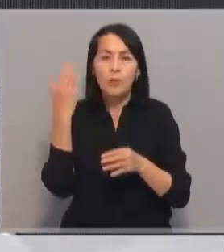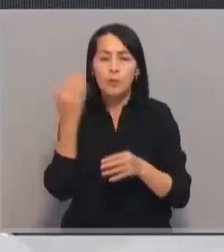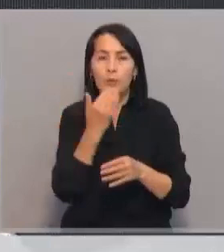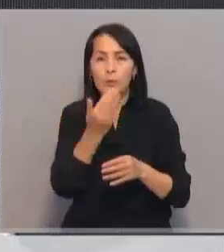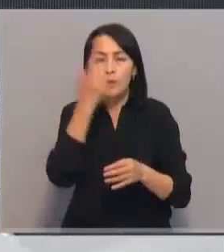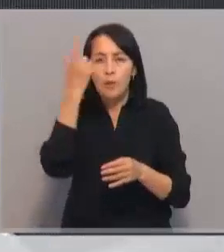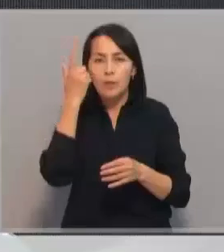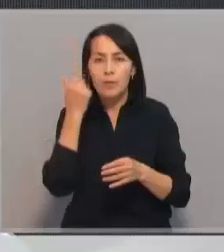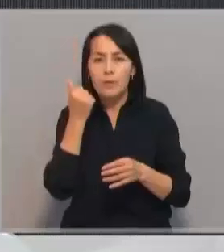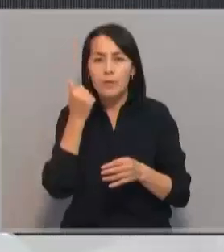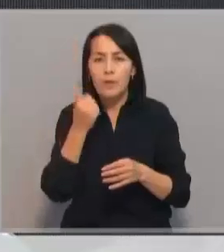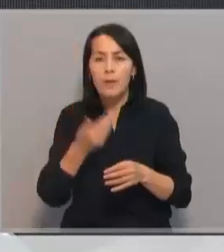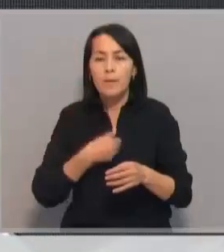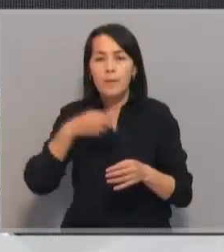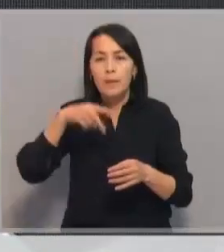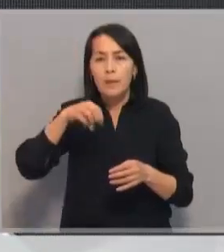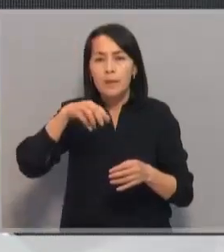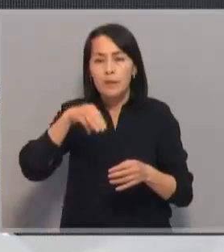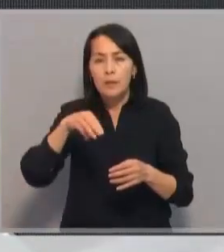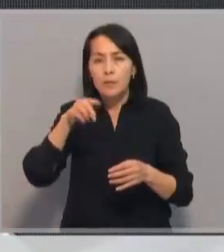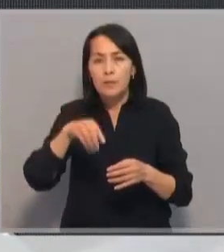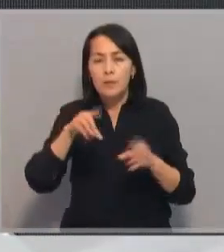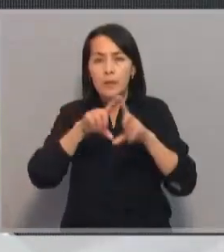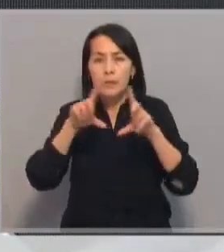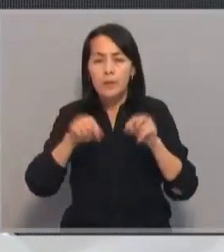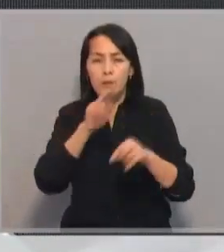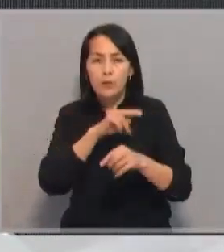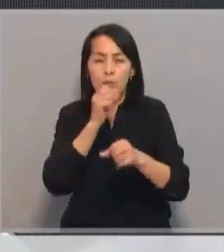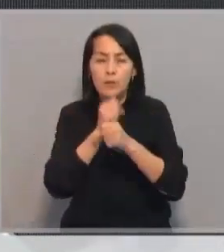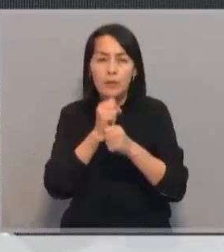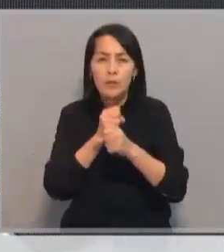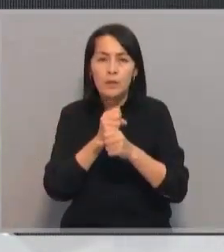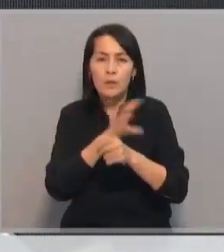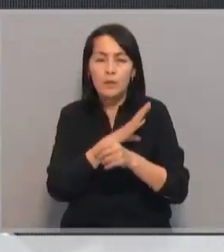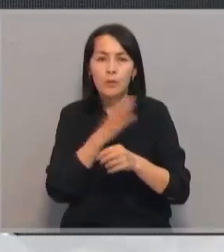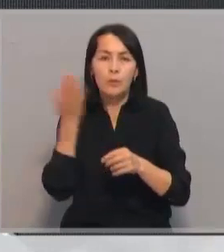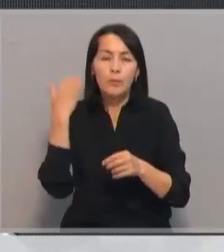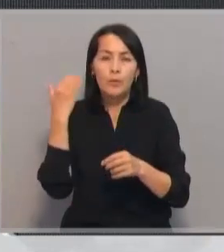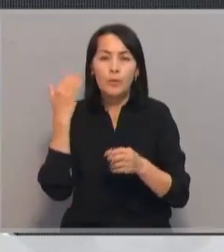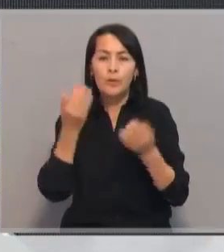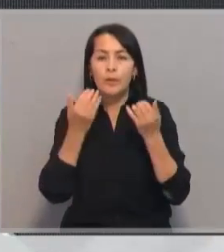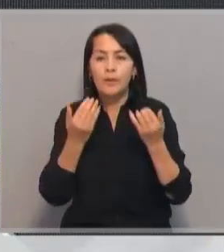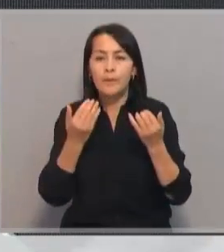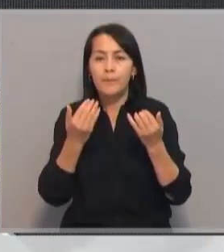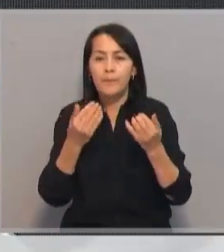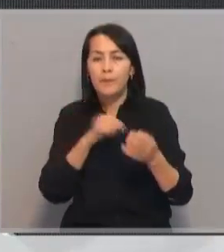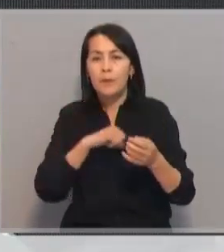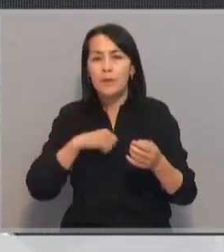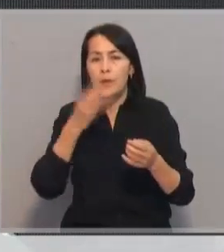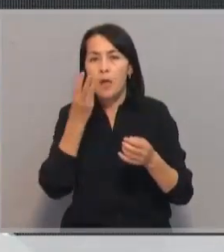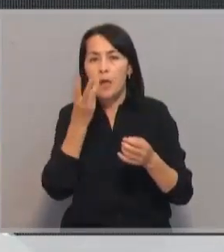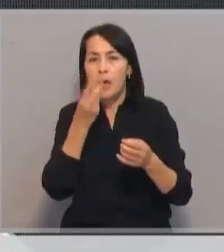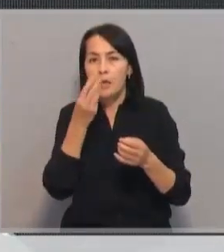өздеріңіз білесіздер, бізде ЛТД Тұрмыс деген мекемесі ол жұмысты жасайтын болатын. Ол мекеменің жаңағы енді өзінің